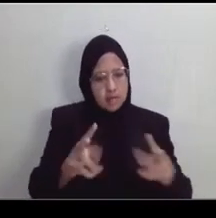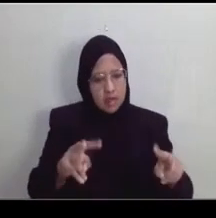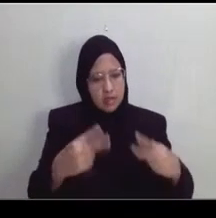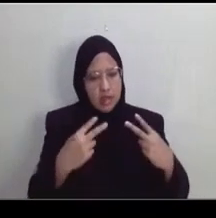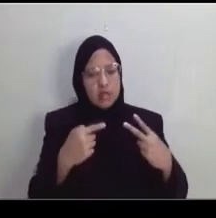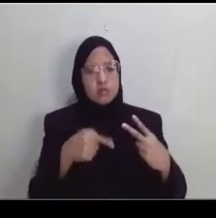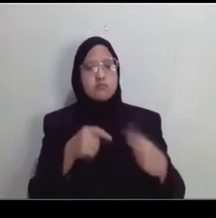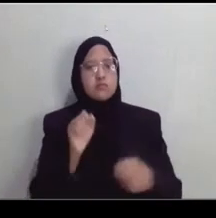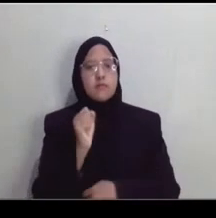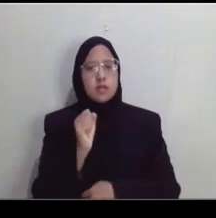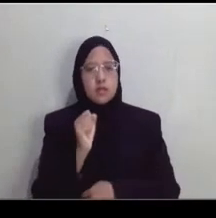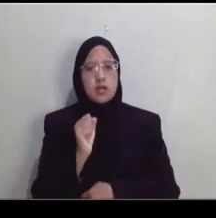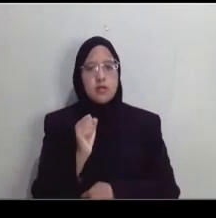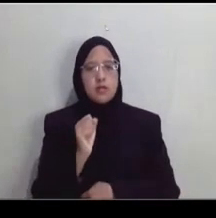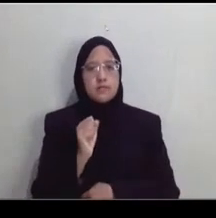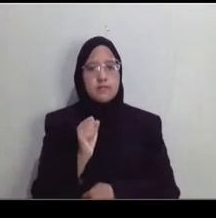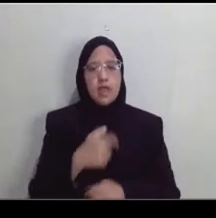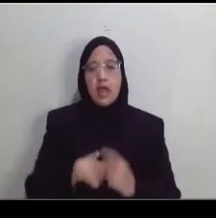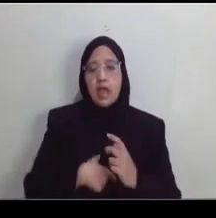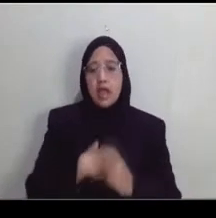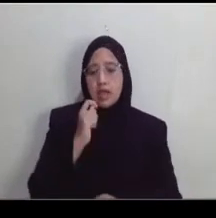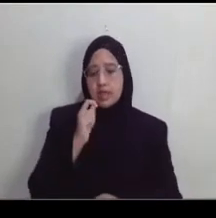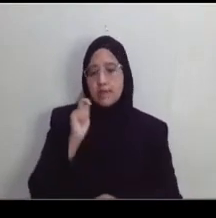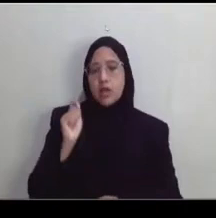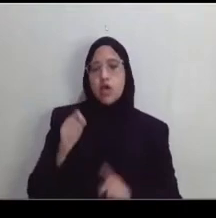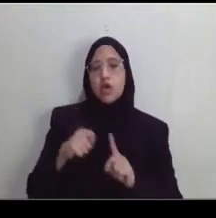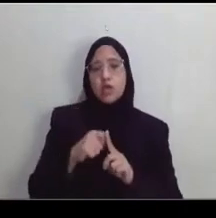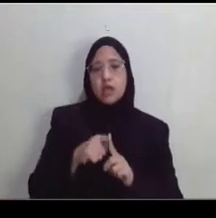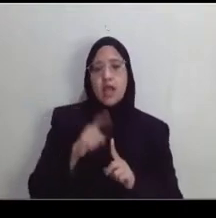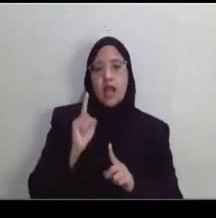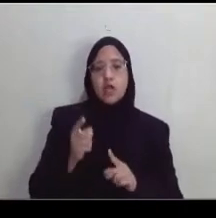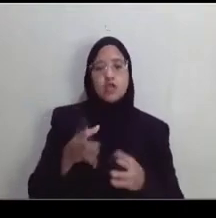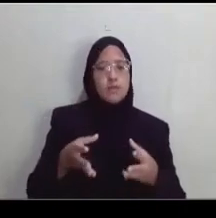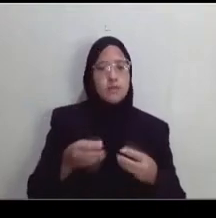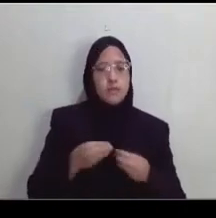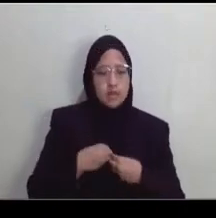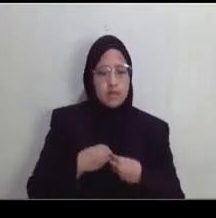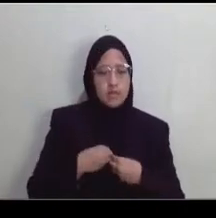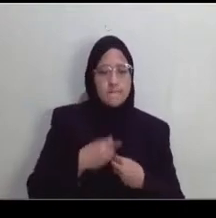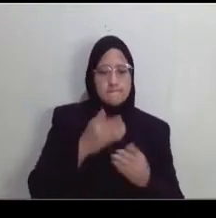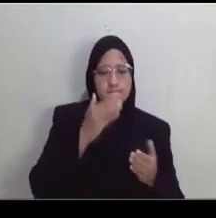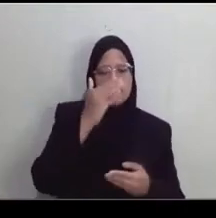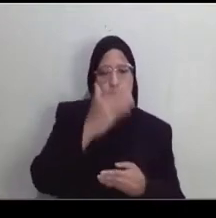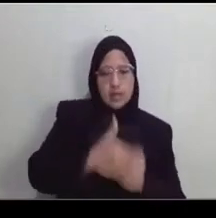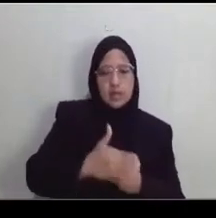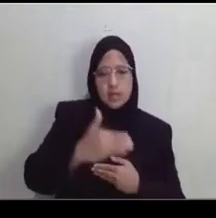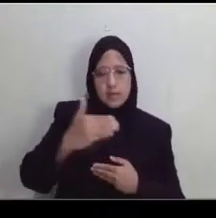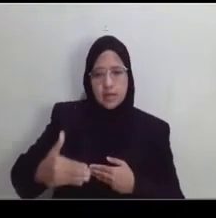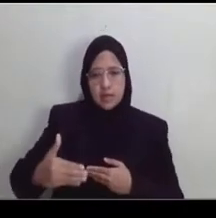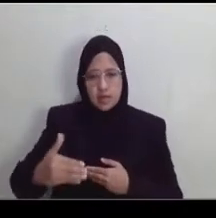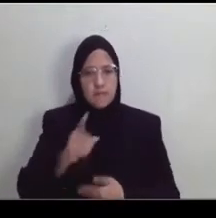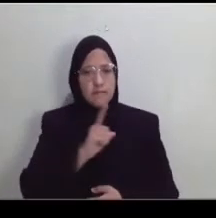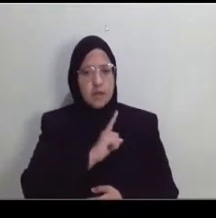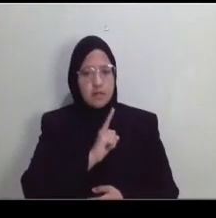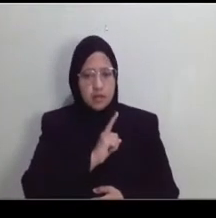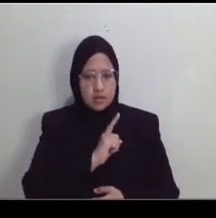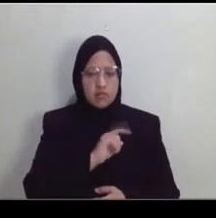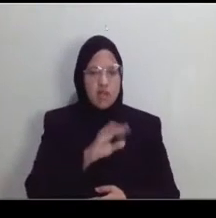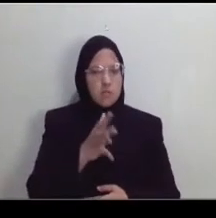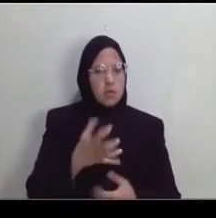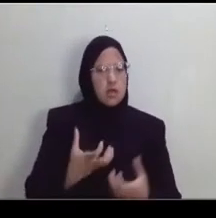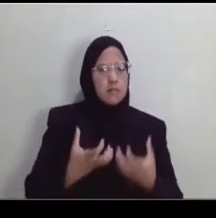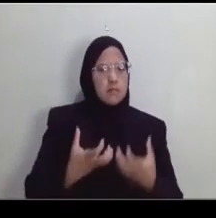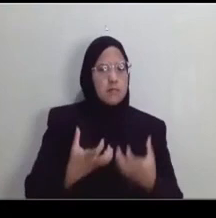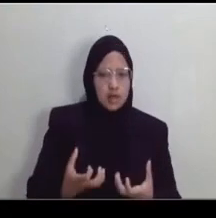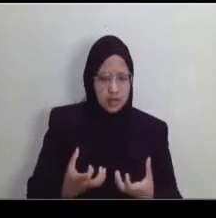konstitusi harus menerima pembatasan-pembatasan pribadi yang mungkin Dianggap bebani dan harus